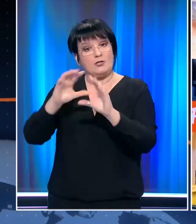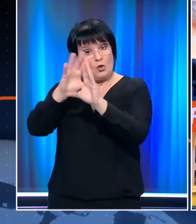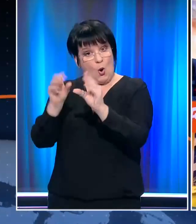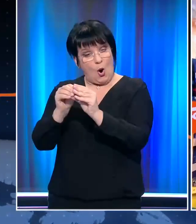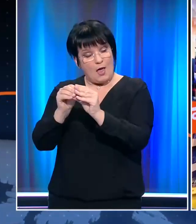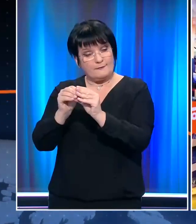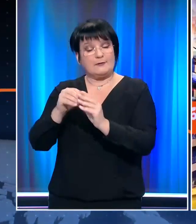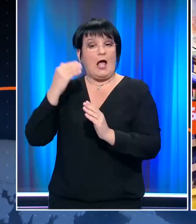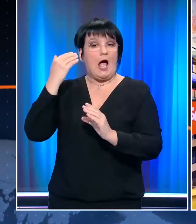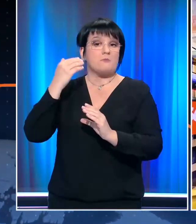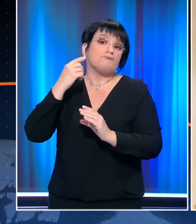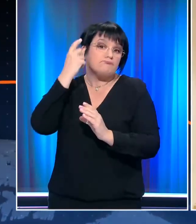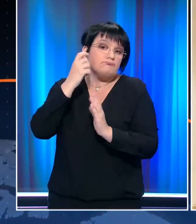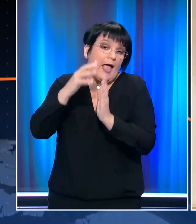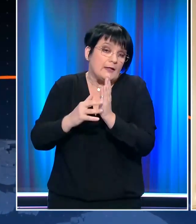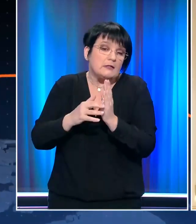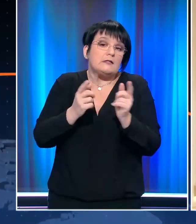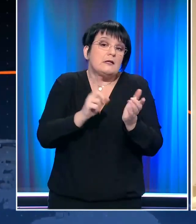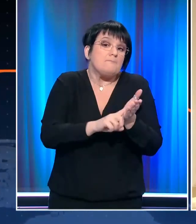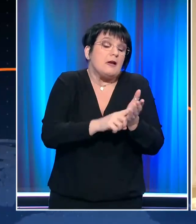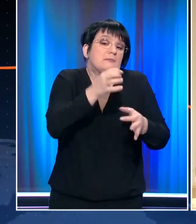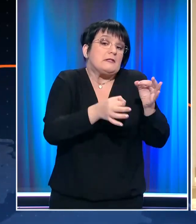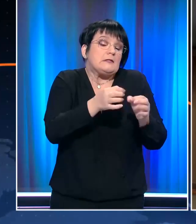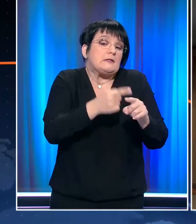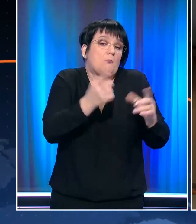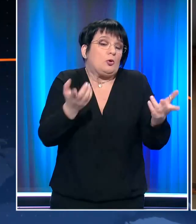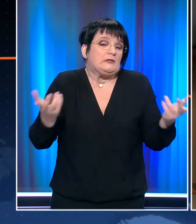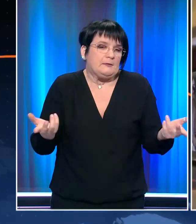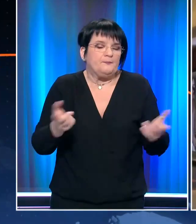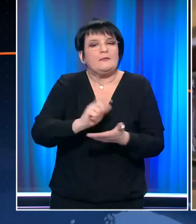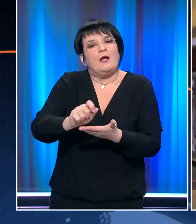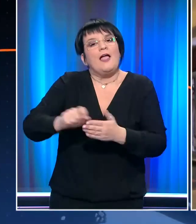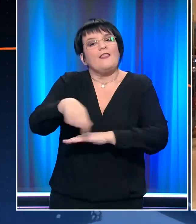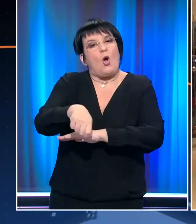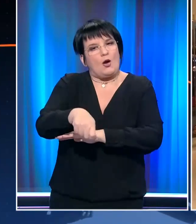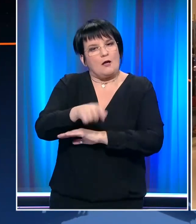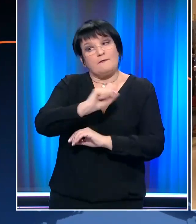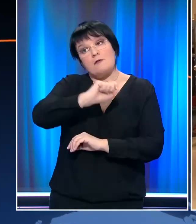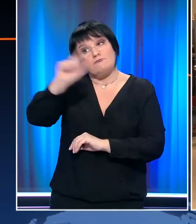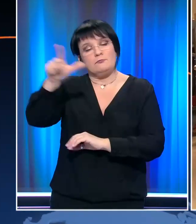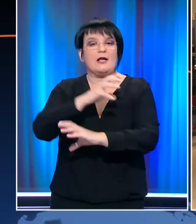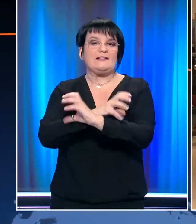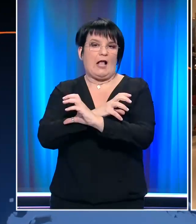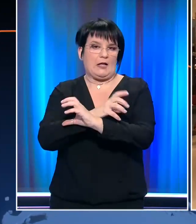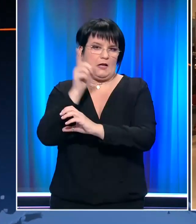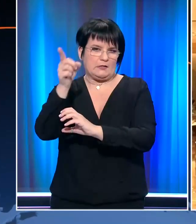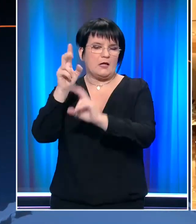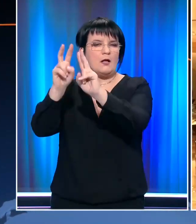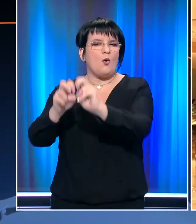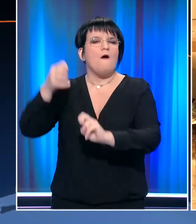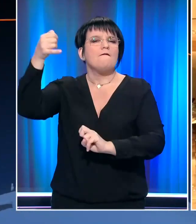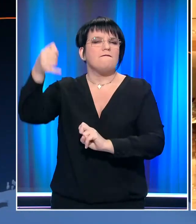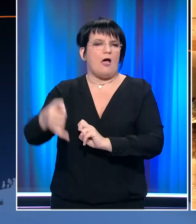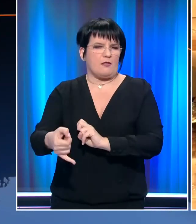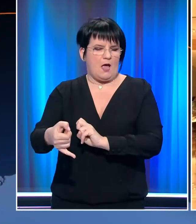email έλαβαν χώρα ή ήταν απλώς ενέργειες που συζητήθηκαν. Η ειδικογραφία βρίσκεται τώρα στα χέρια του εισαγγελέα προκειμένου